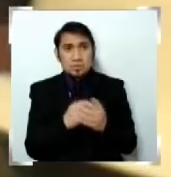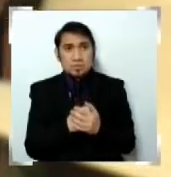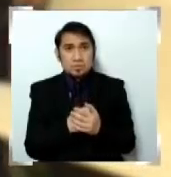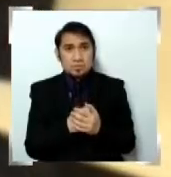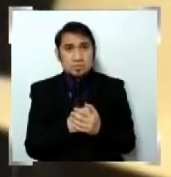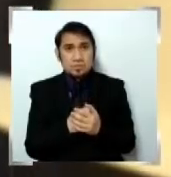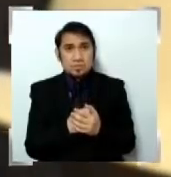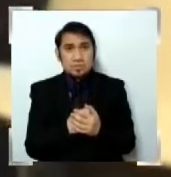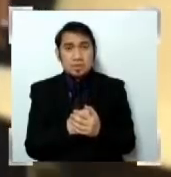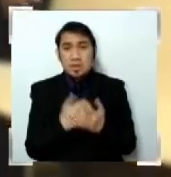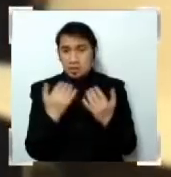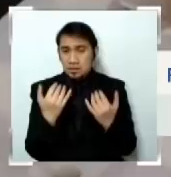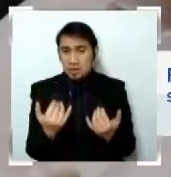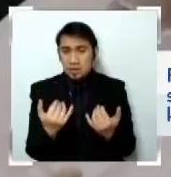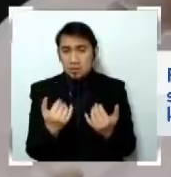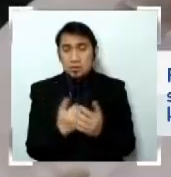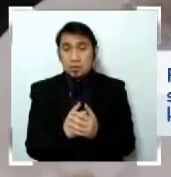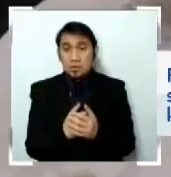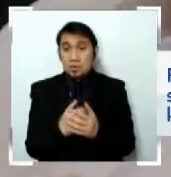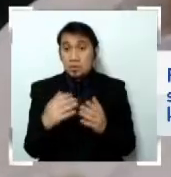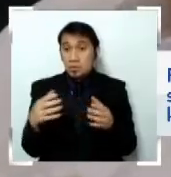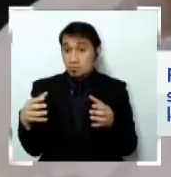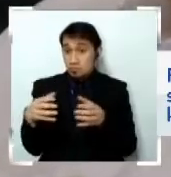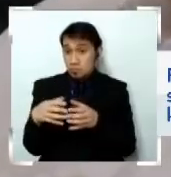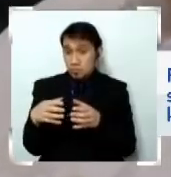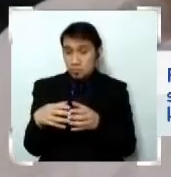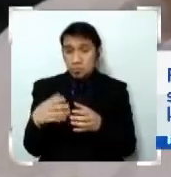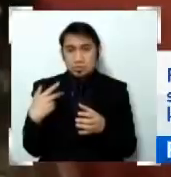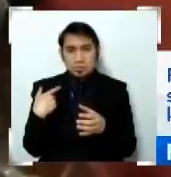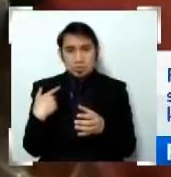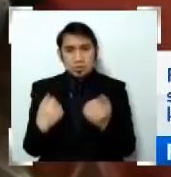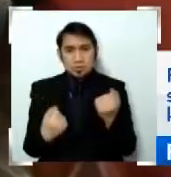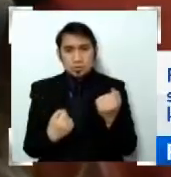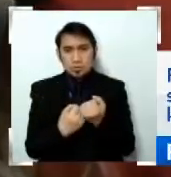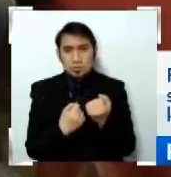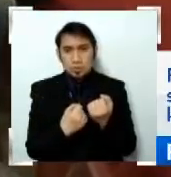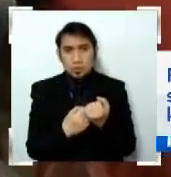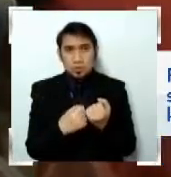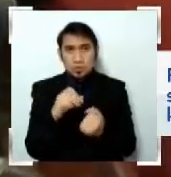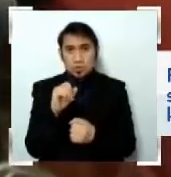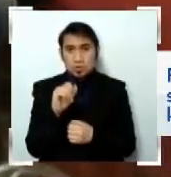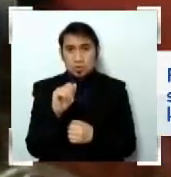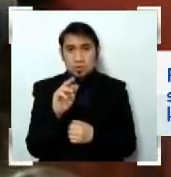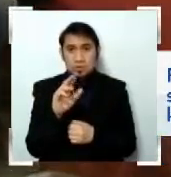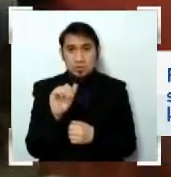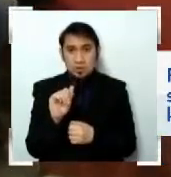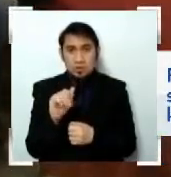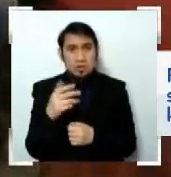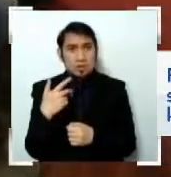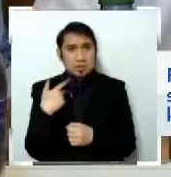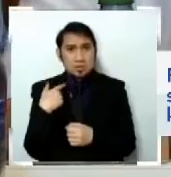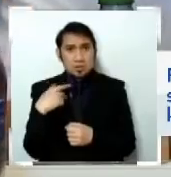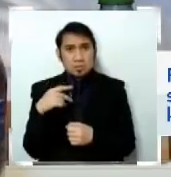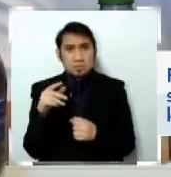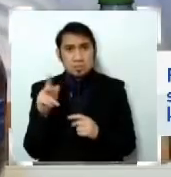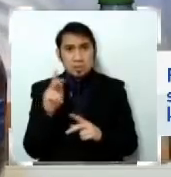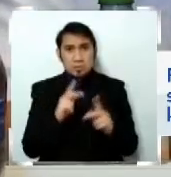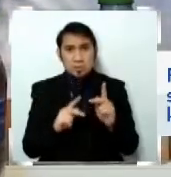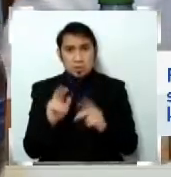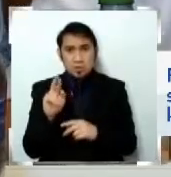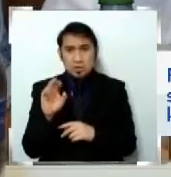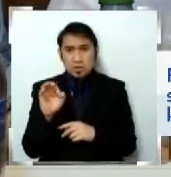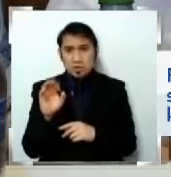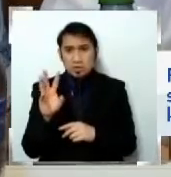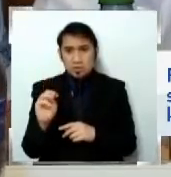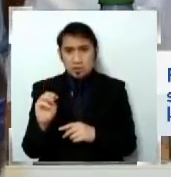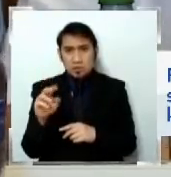Sa ngayon, ilang partido na ang nagpapahayag ng suporta kay Mayor Sara. Isa na ang People's Reform Party o PRP na itinatag ng yumaong dating